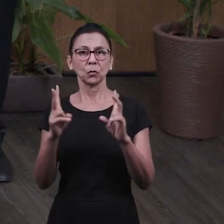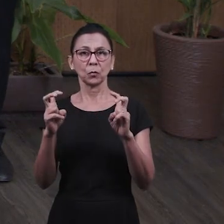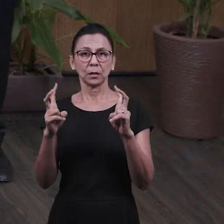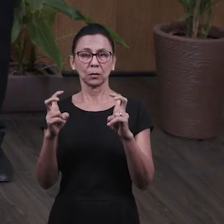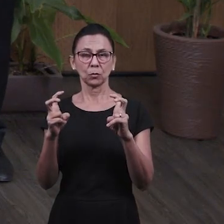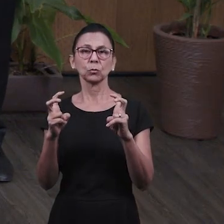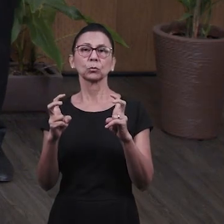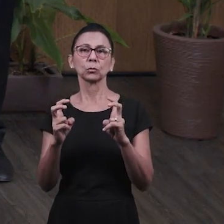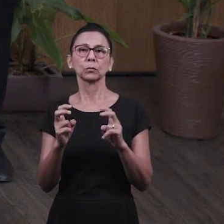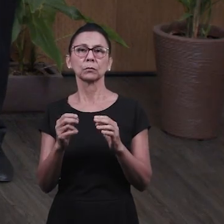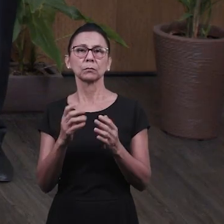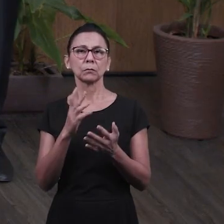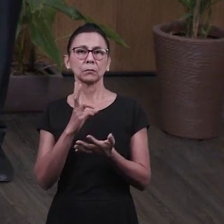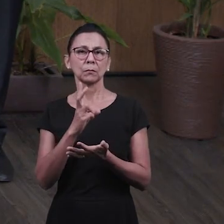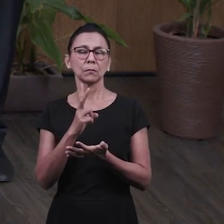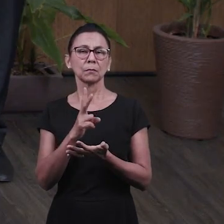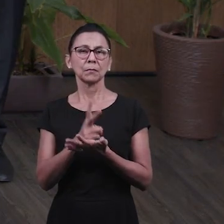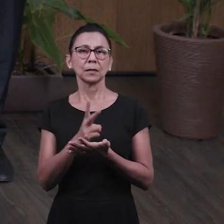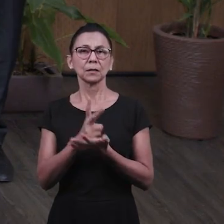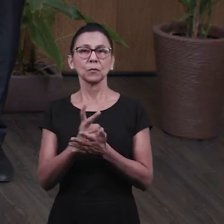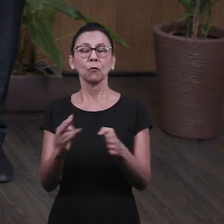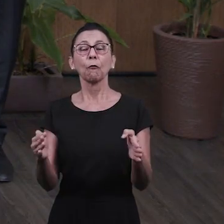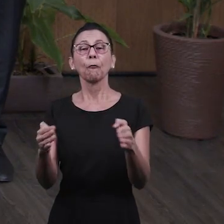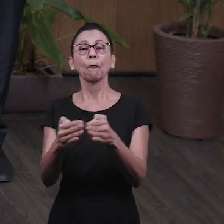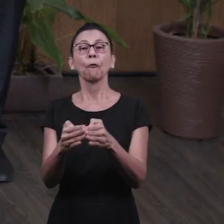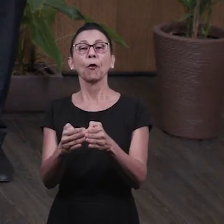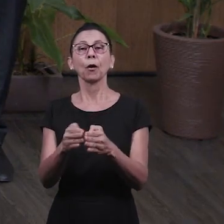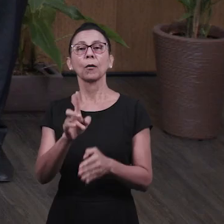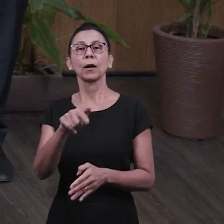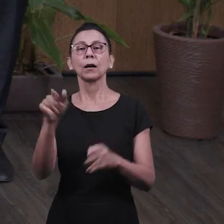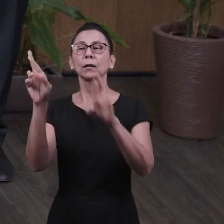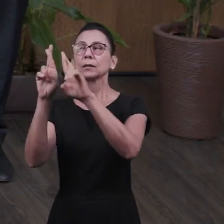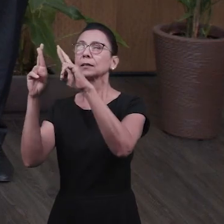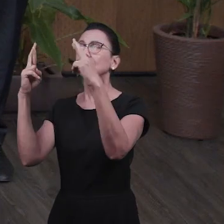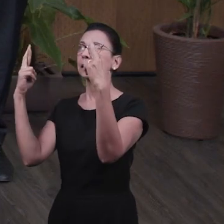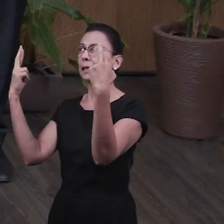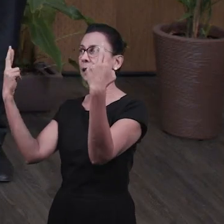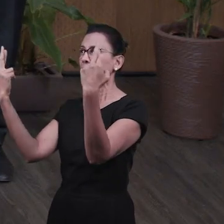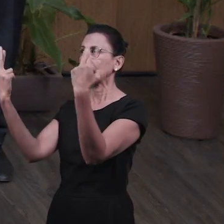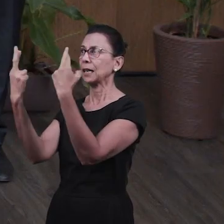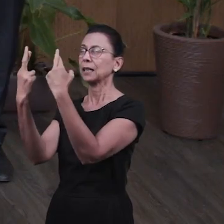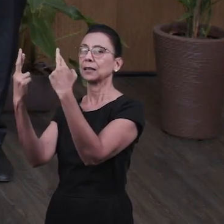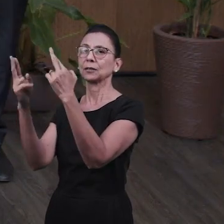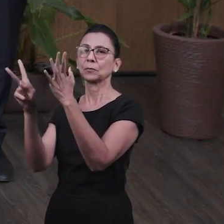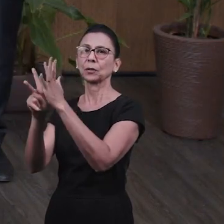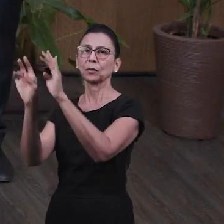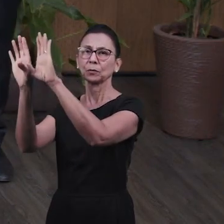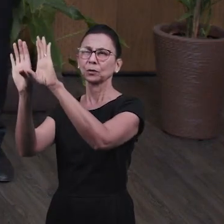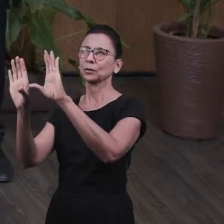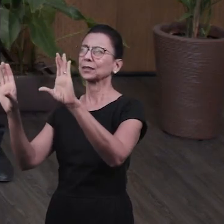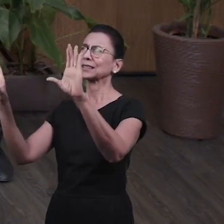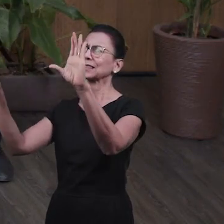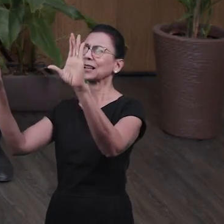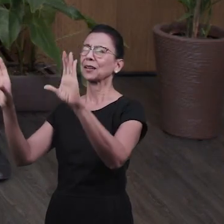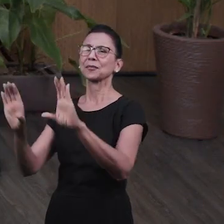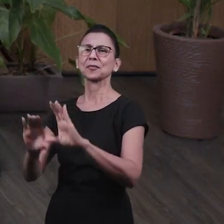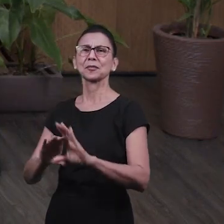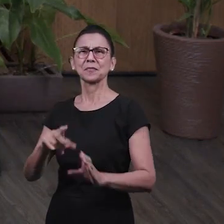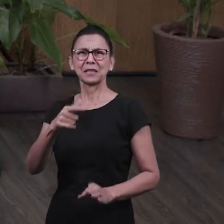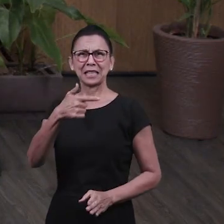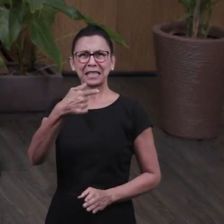ont un même sujet prophétique central. Quel est ce sujet? Le royaume ou le royaume des